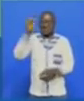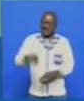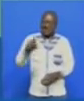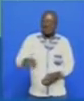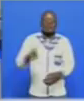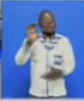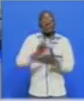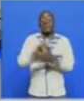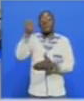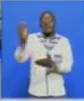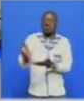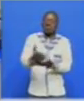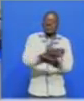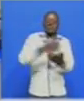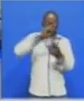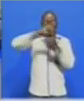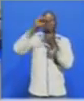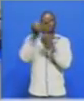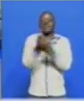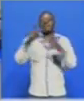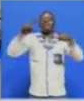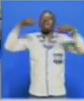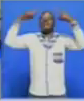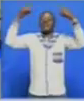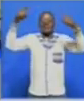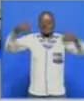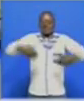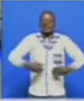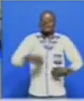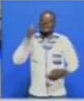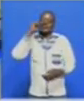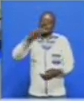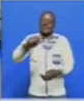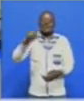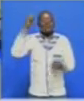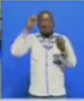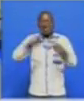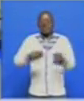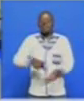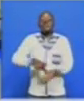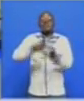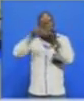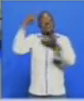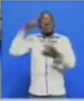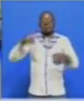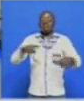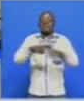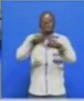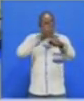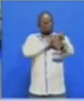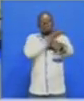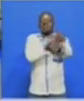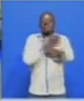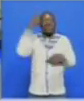la mobilisation sociale pour la réussite scolaire des jeunes filles. C'est en cela qu'elles pourront relever le défi de leur autonomisation